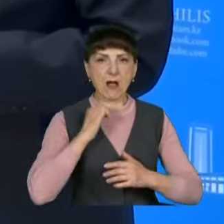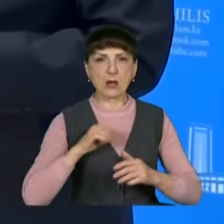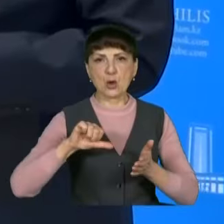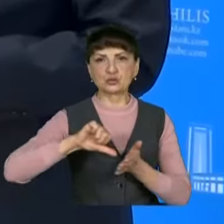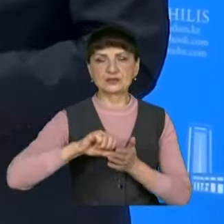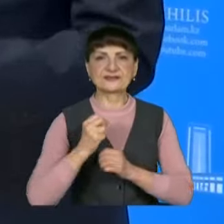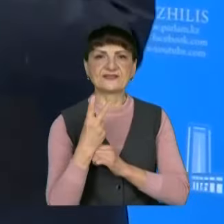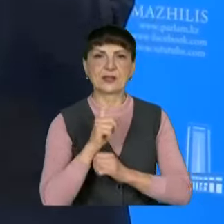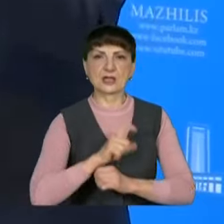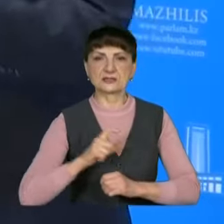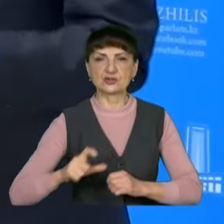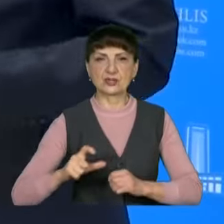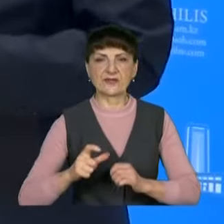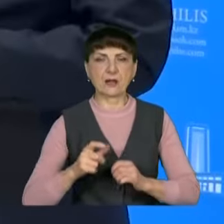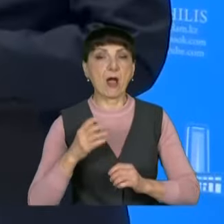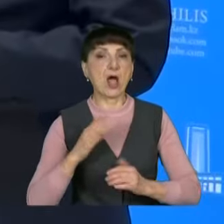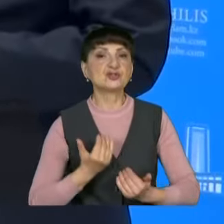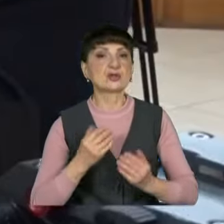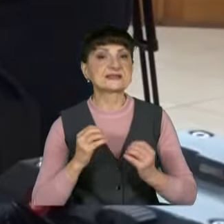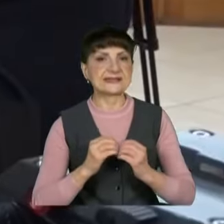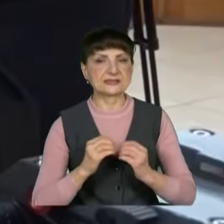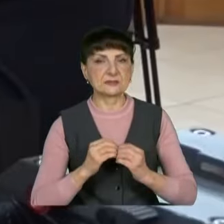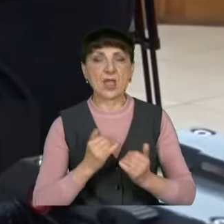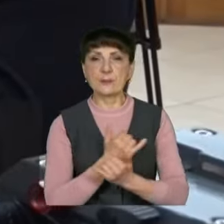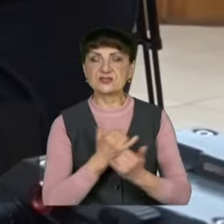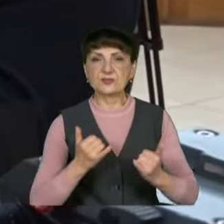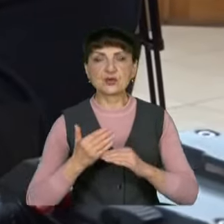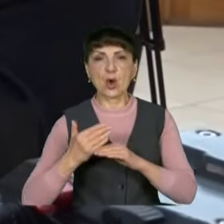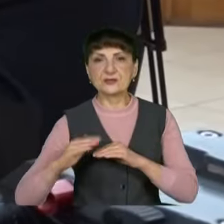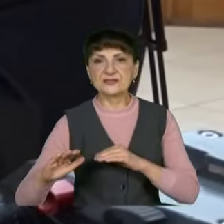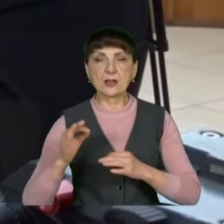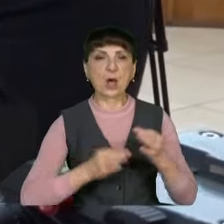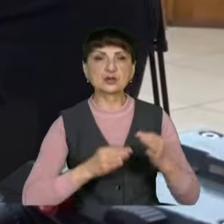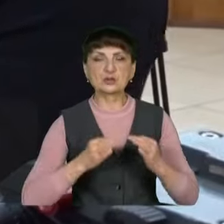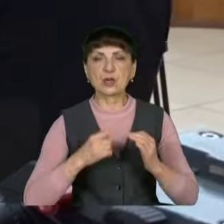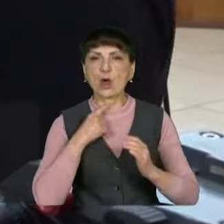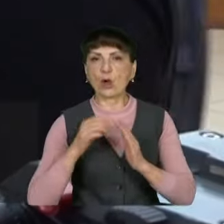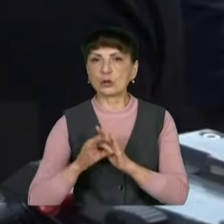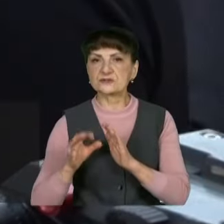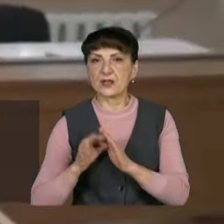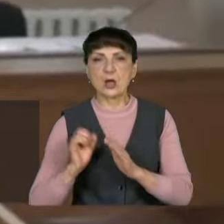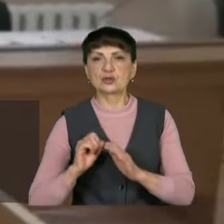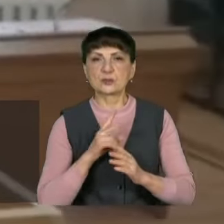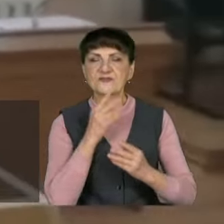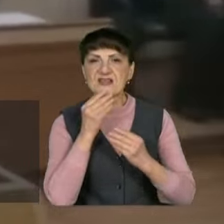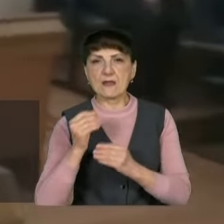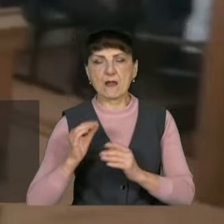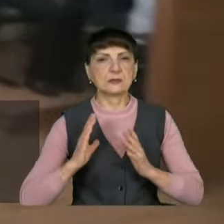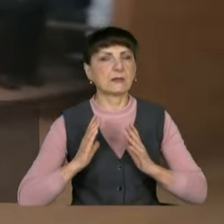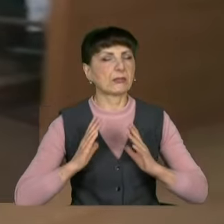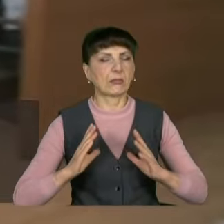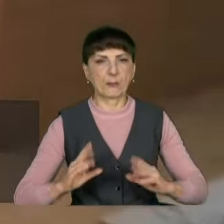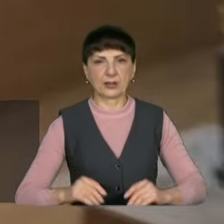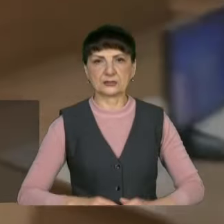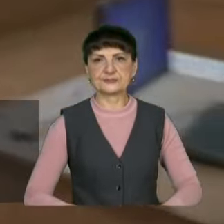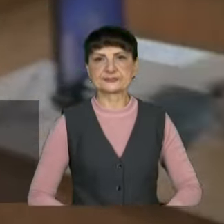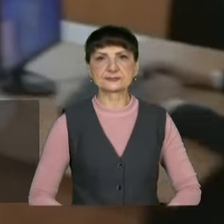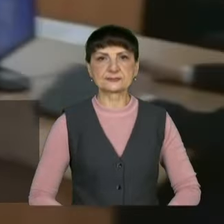12 человек вместо 10 и обеспечить отдельное от судьи голосование, чтобы исключить возможность влияния на